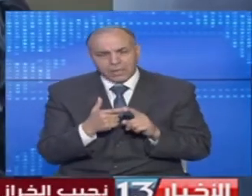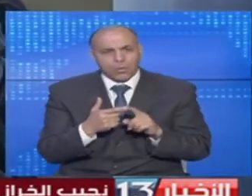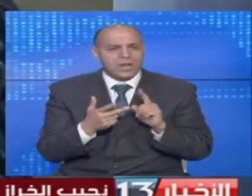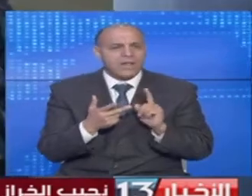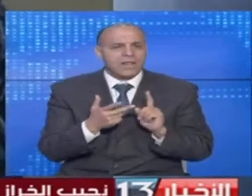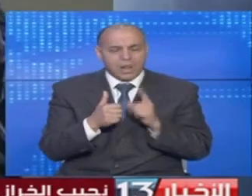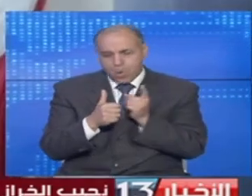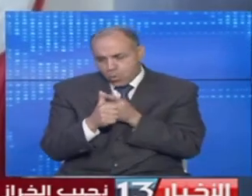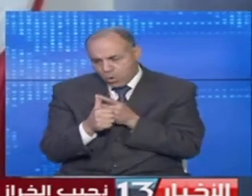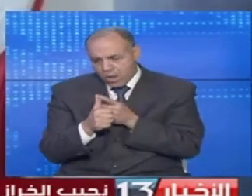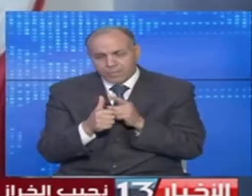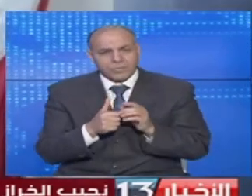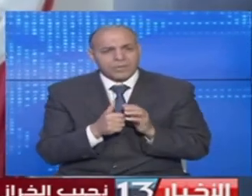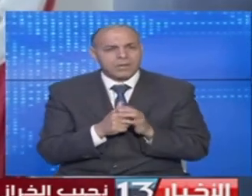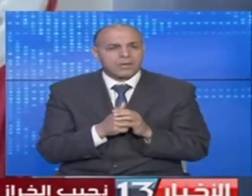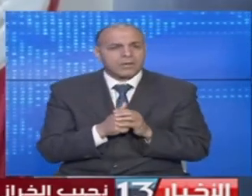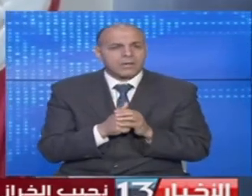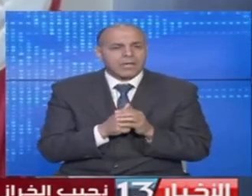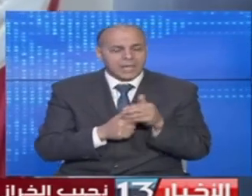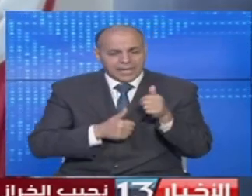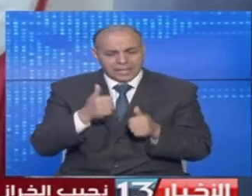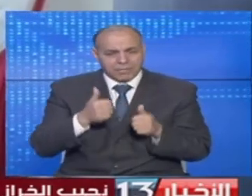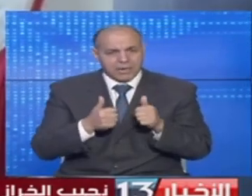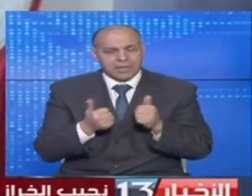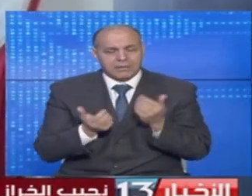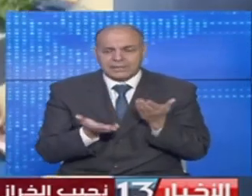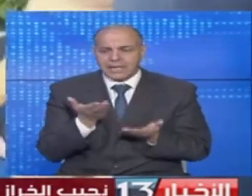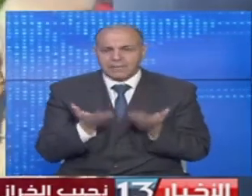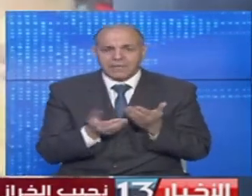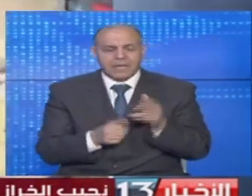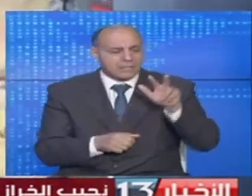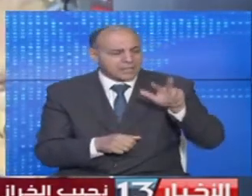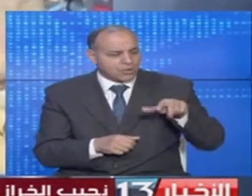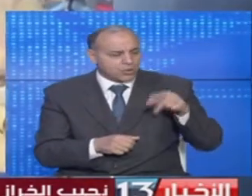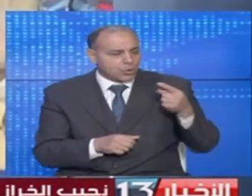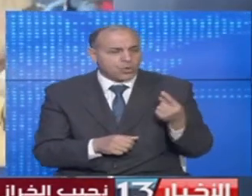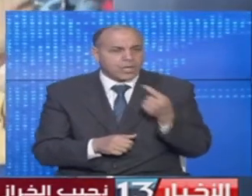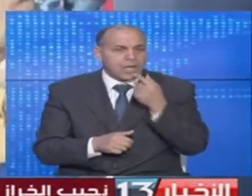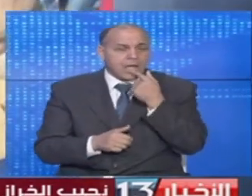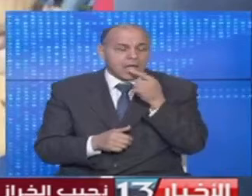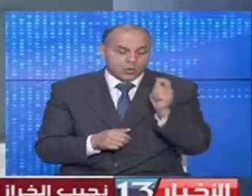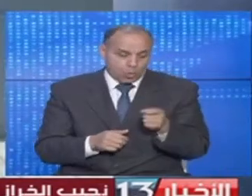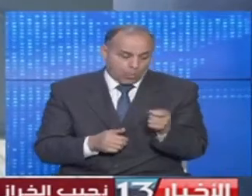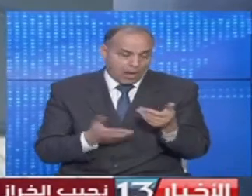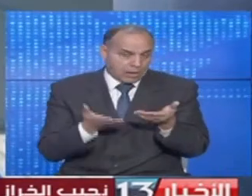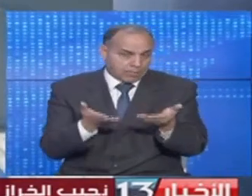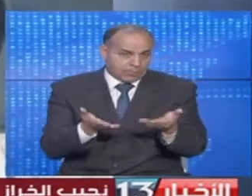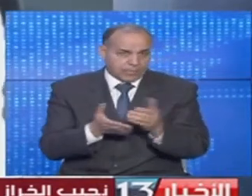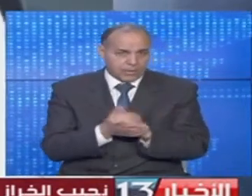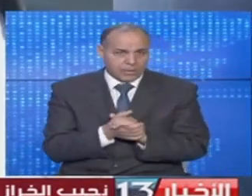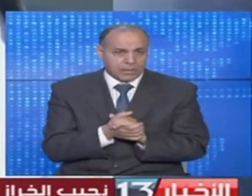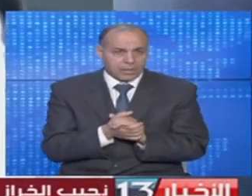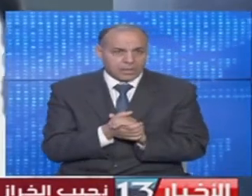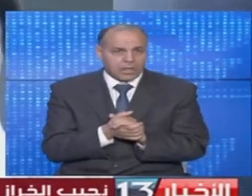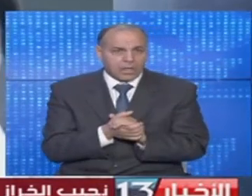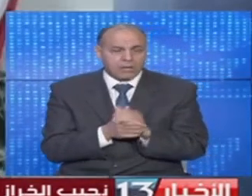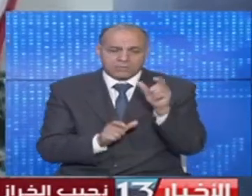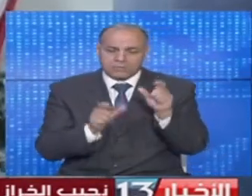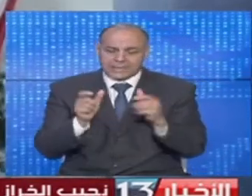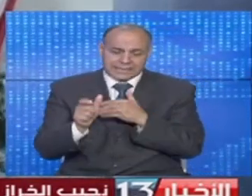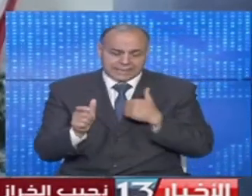المرحلة الابتدائية الاختبارات التقييمية للثلاثية الأولى. بطبيعة الحال البروتوكول